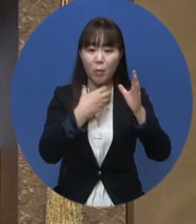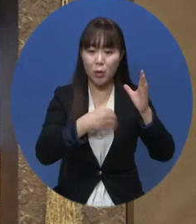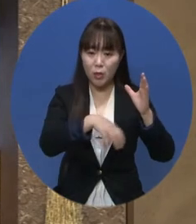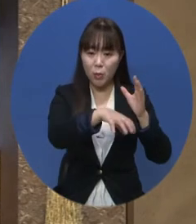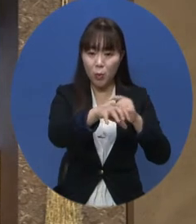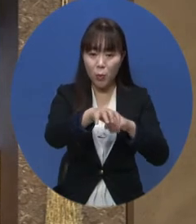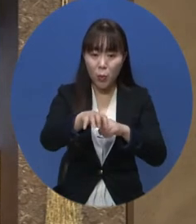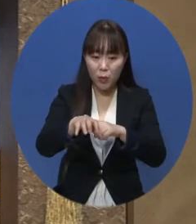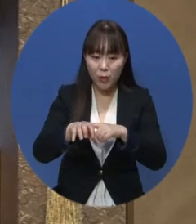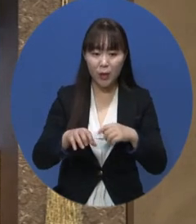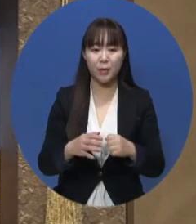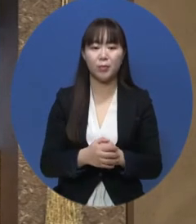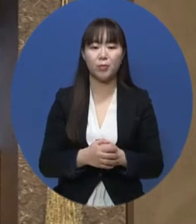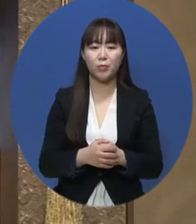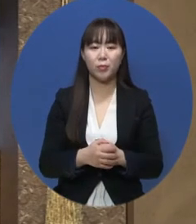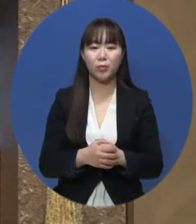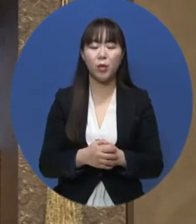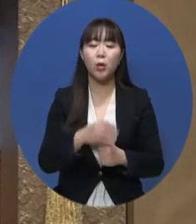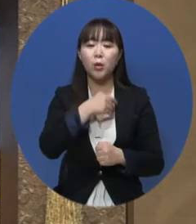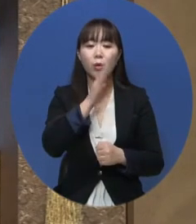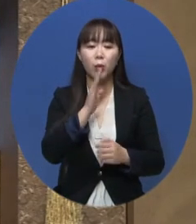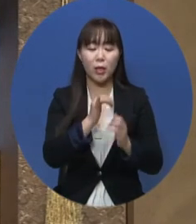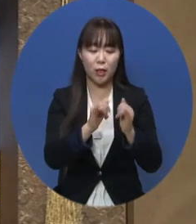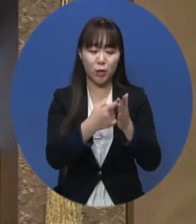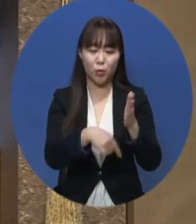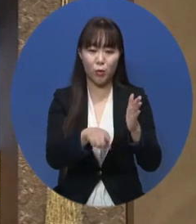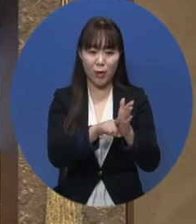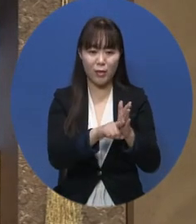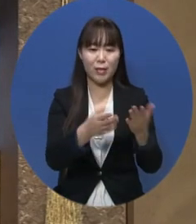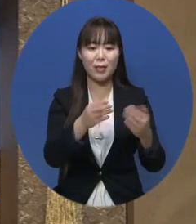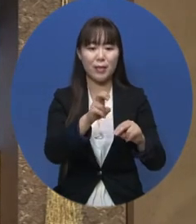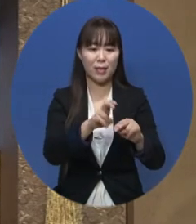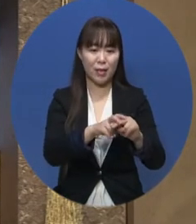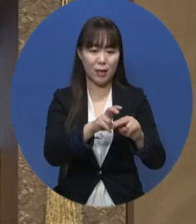현장에 노인을 위한 그런 일자리를